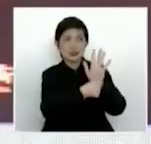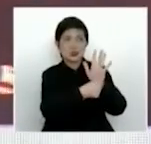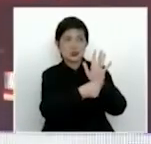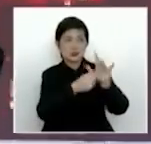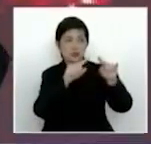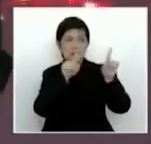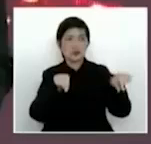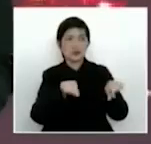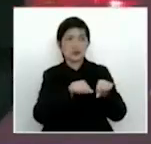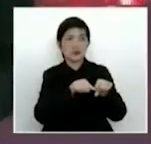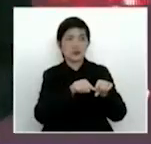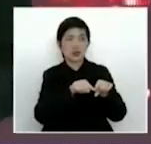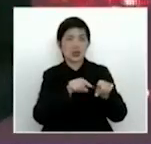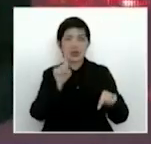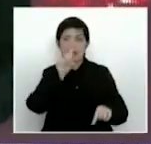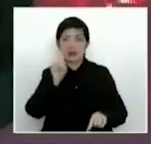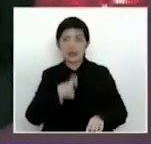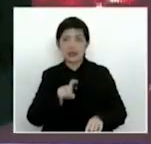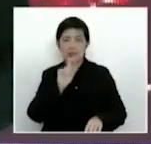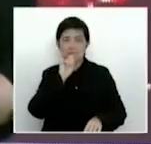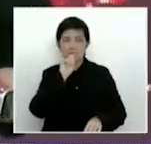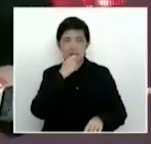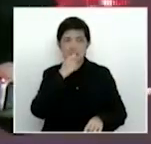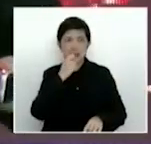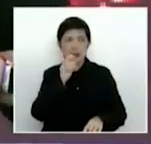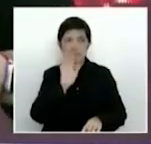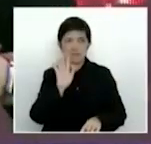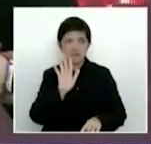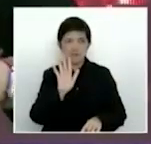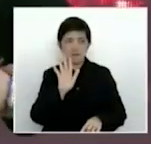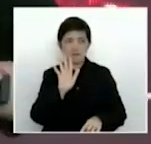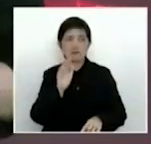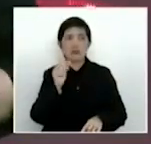bahwa pertanyaan dijamin kerahasiaan silakan Anisa dibaca